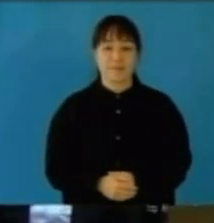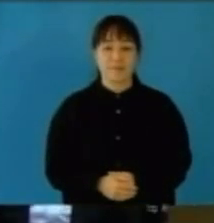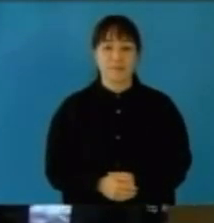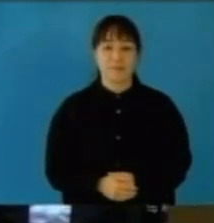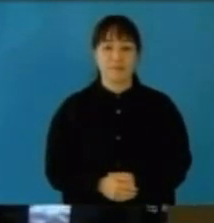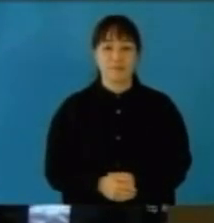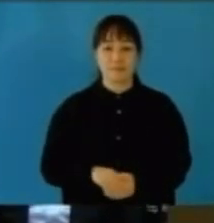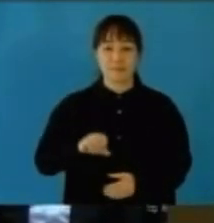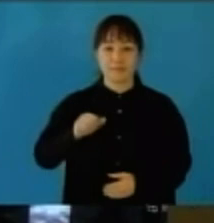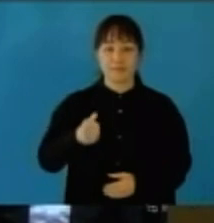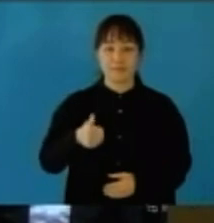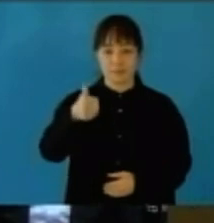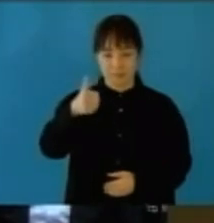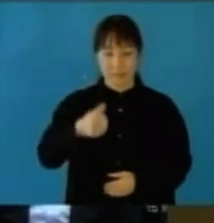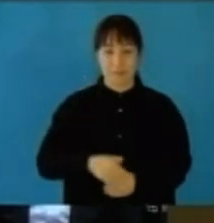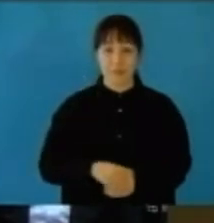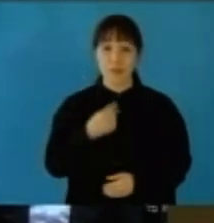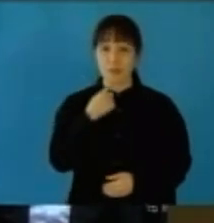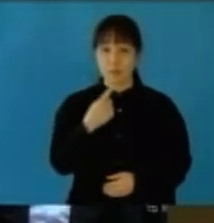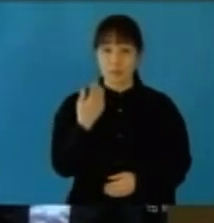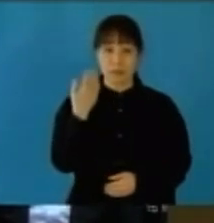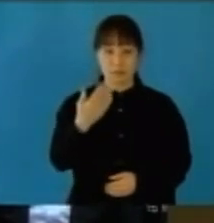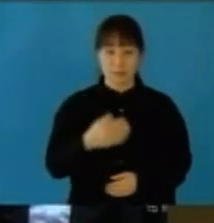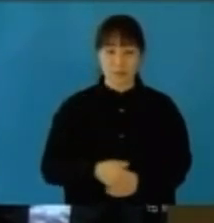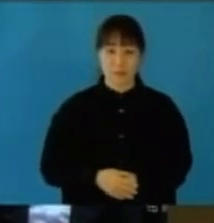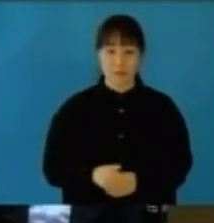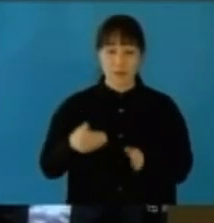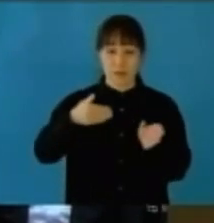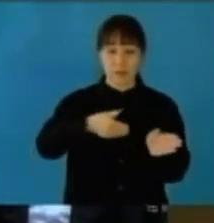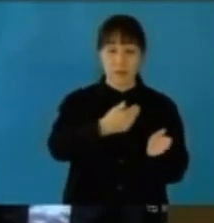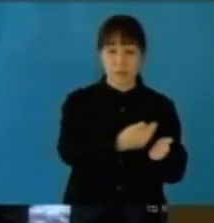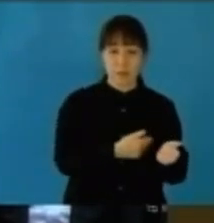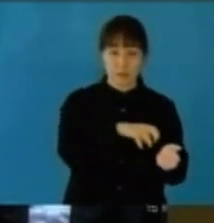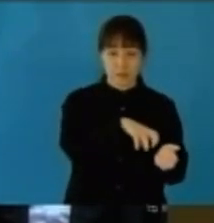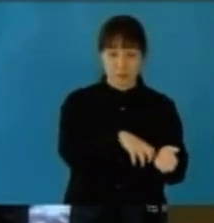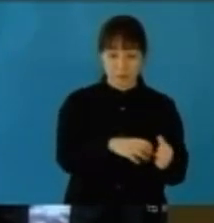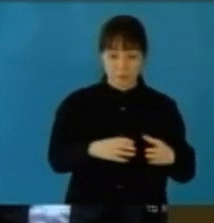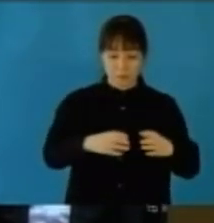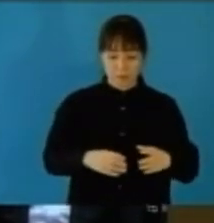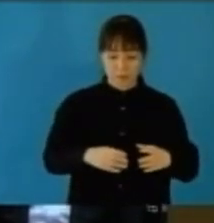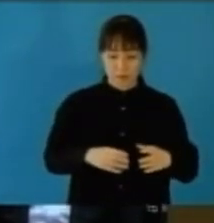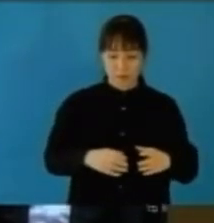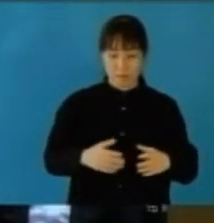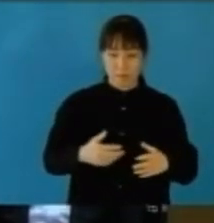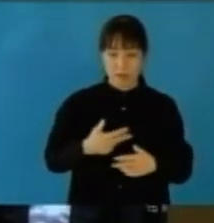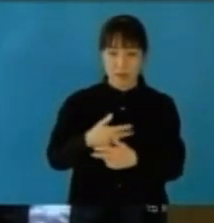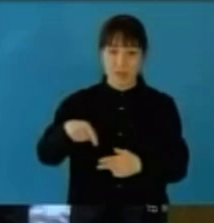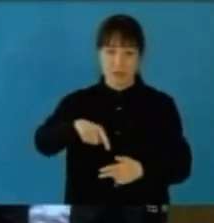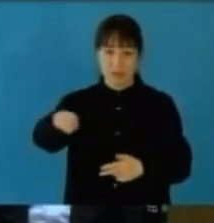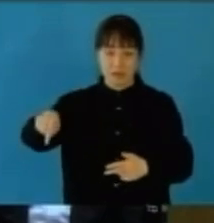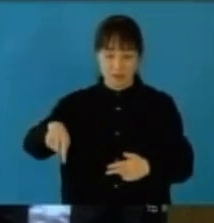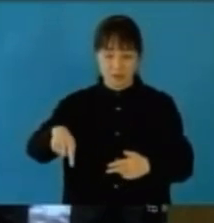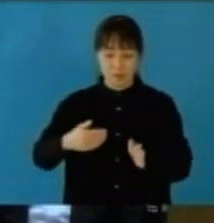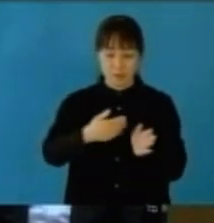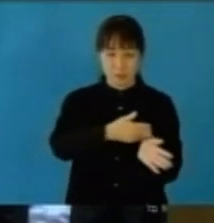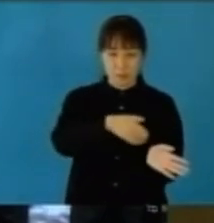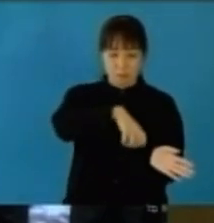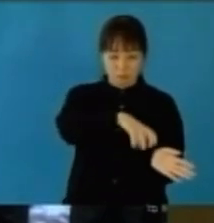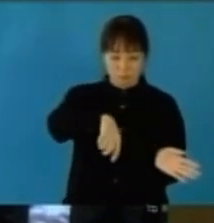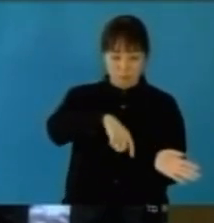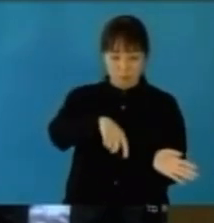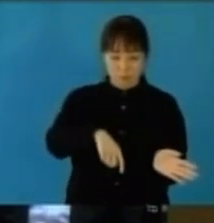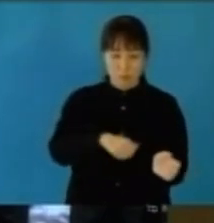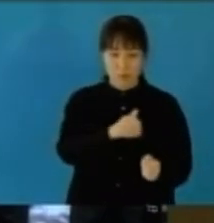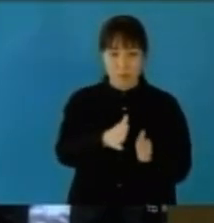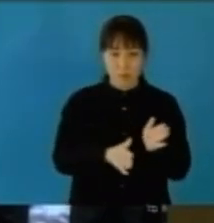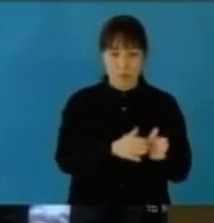長田康秀君。 もう一点ですね、今ドリームポートを真ん中に置いたときに今北埠頭の話しました。そうするとドリームポートの中のスポーツコン